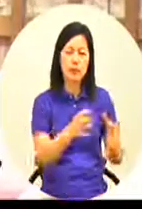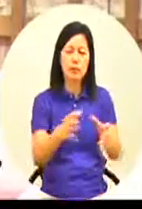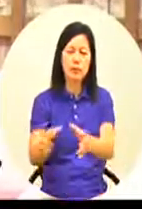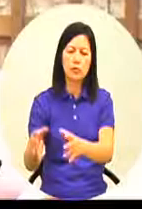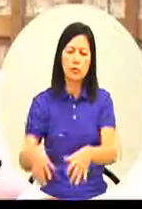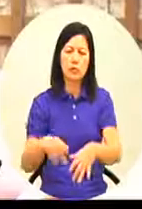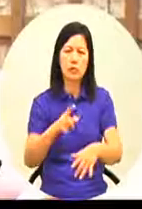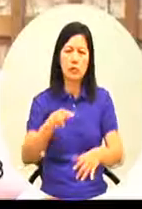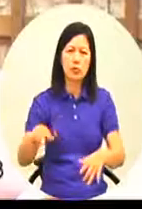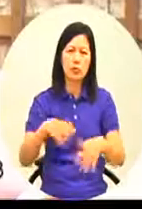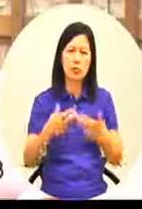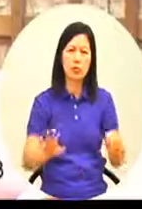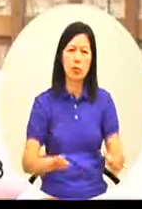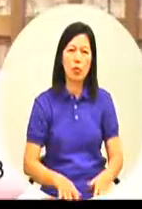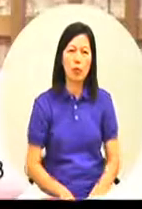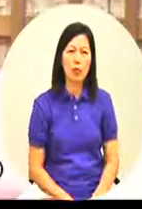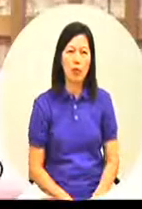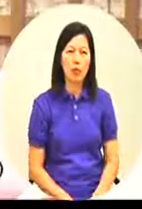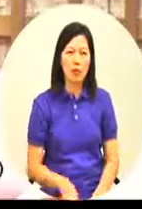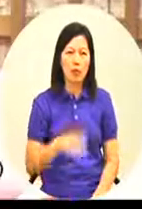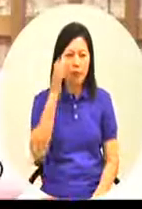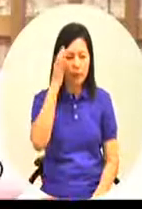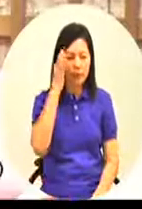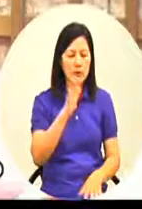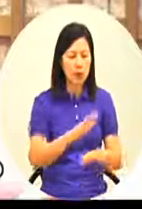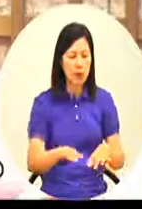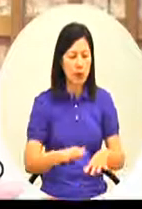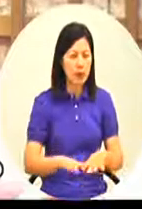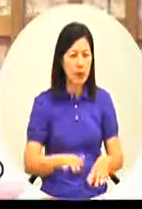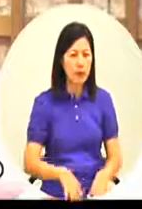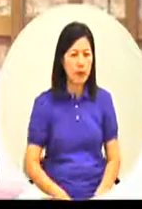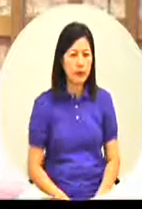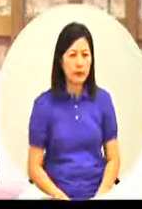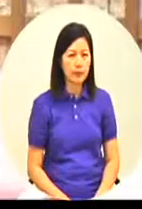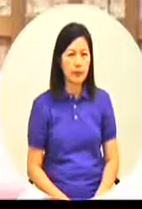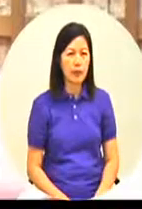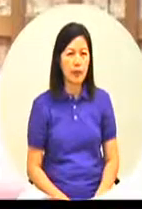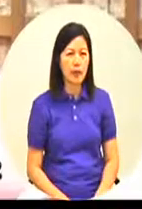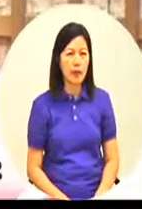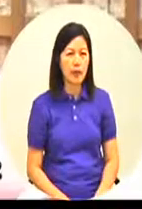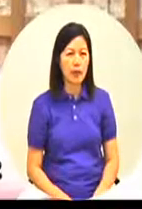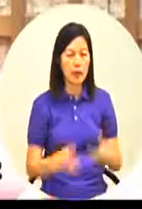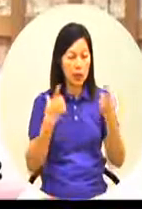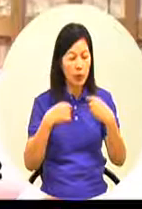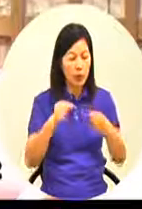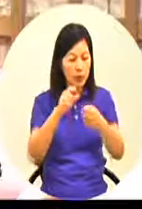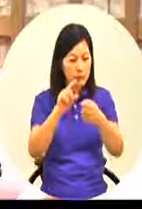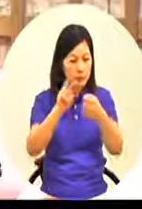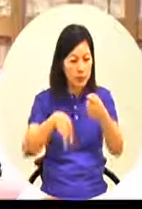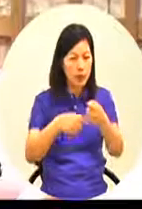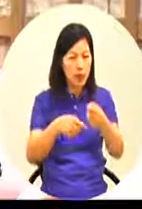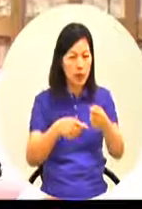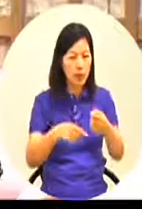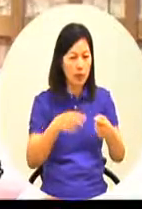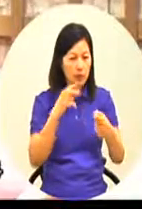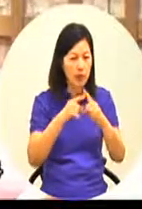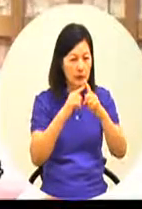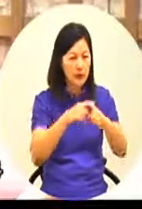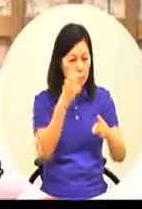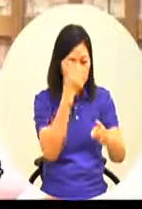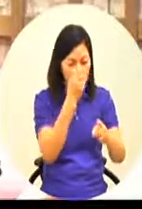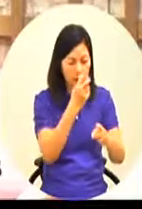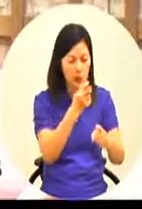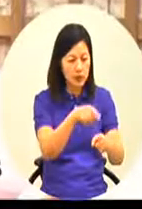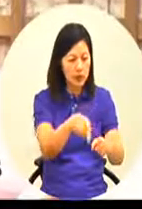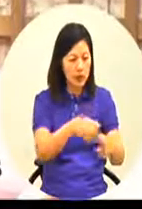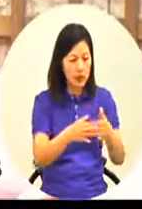那这部分就是我们会依照那个原则哈，再来现场去了解一下这方面的